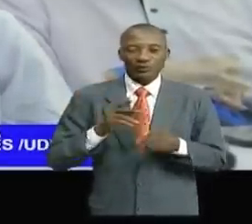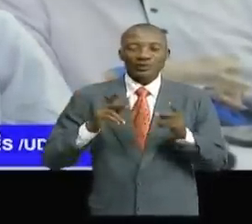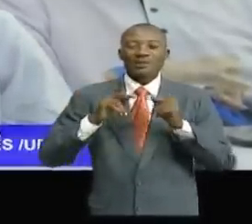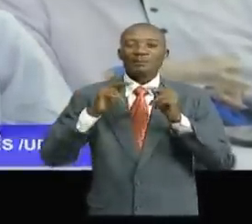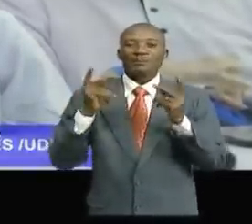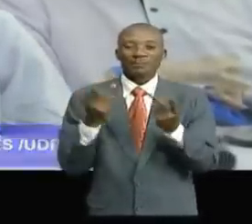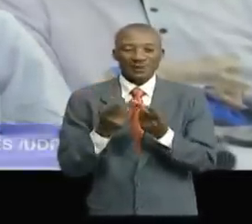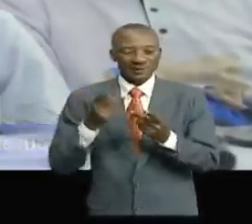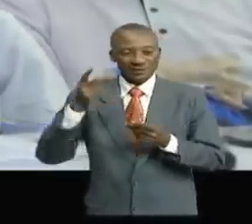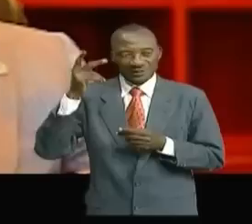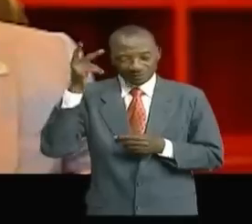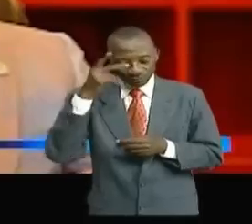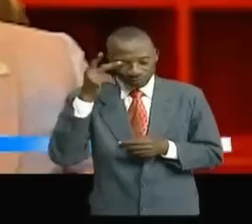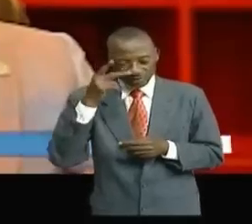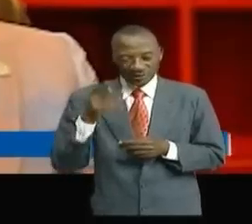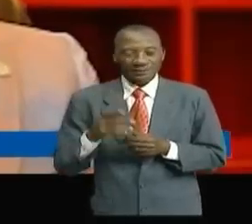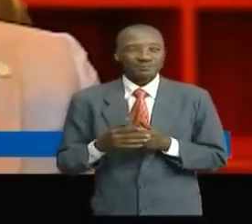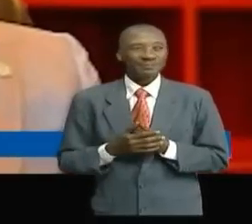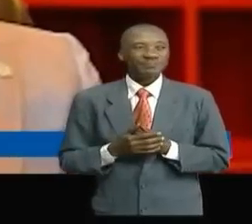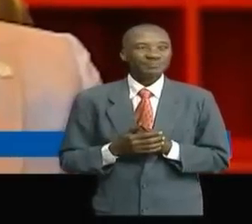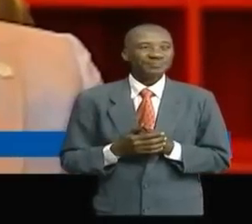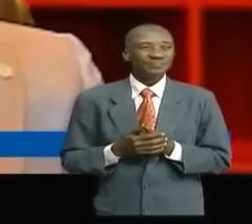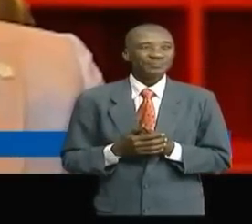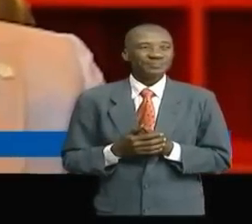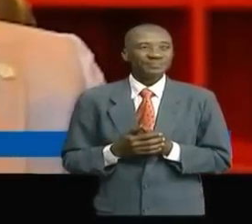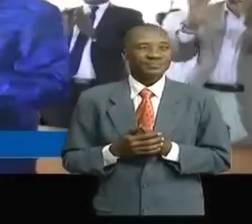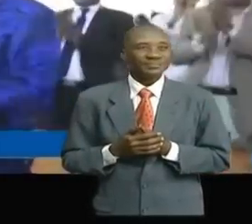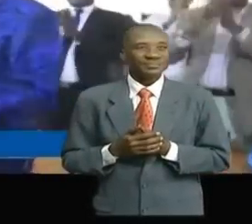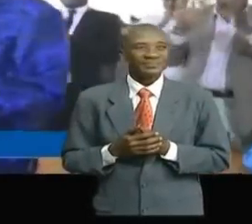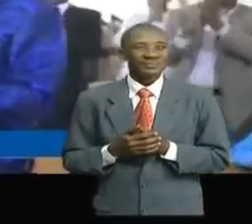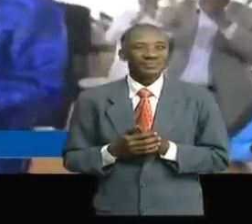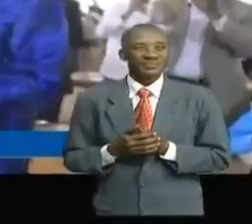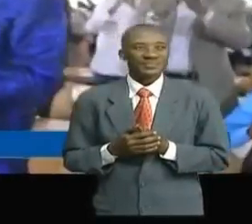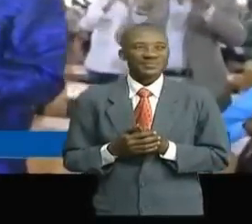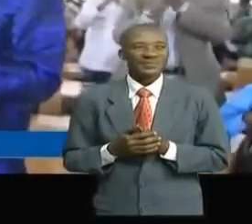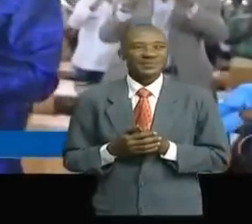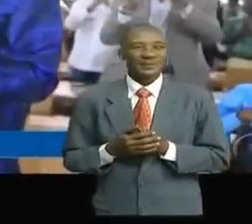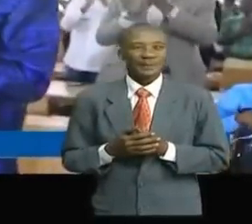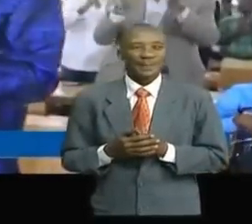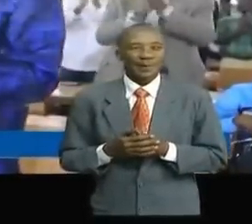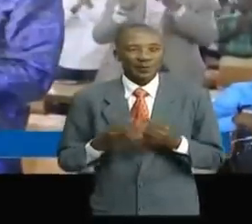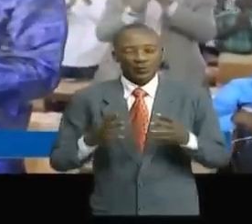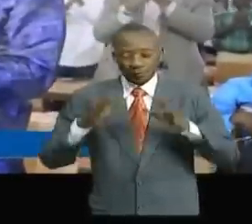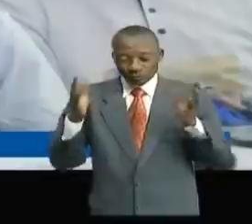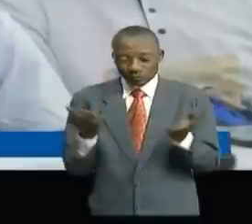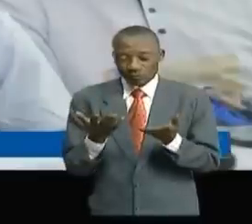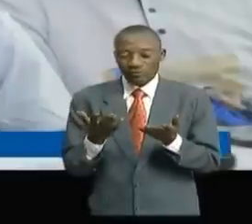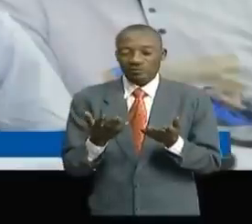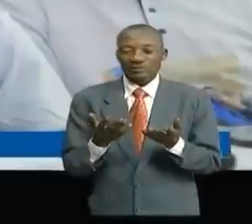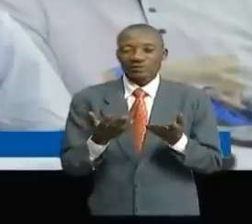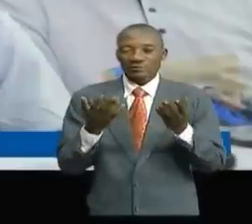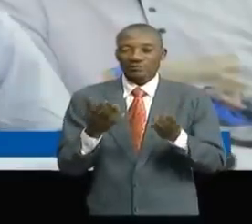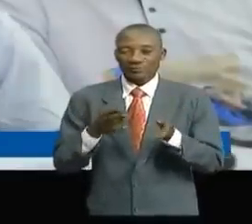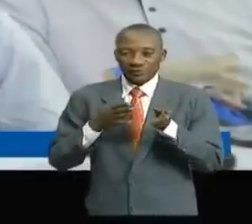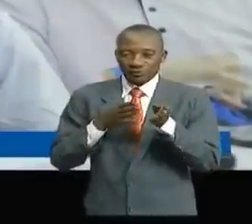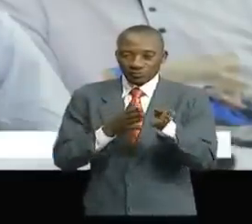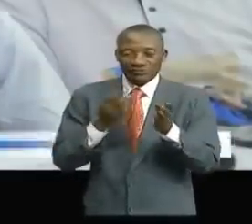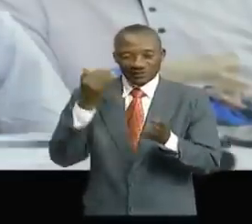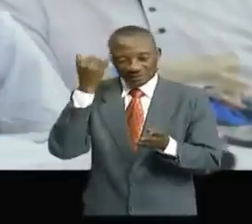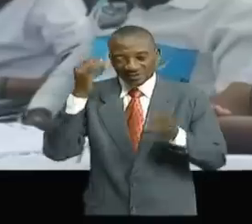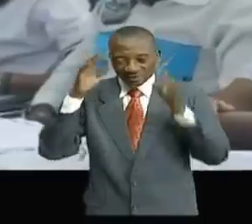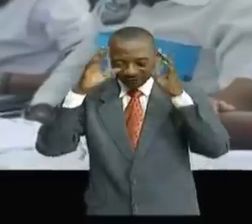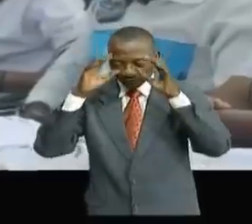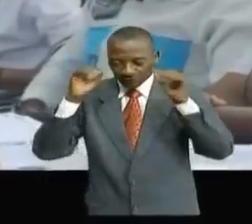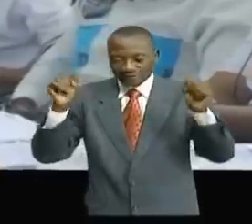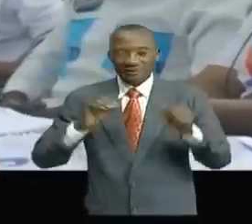récemment organisée à Kisantu. L'UDPS se range donc en ordre utile pour les prochains scrutins prévus en